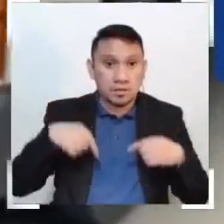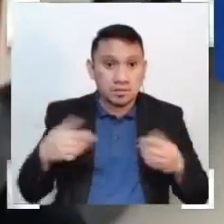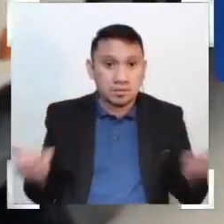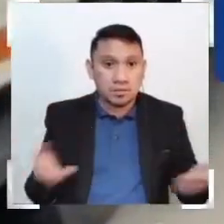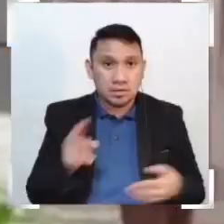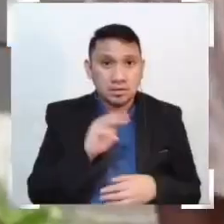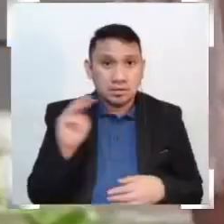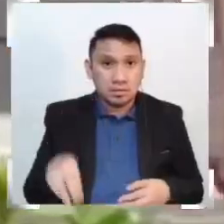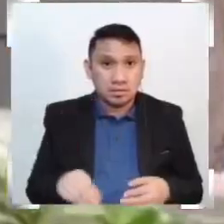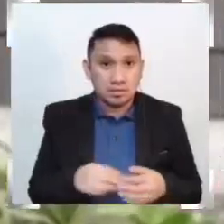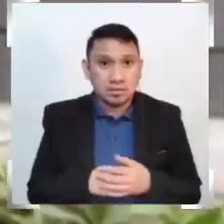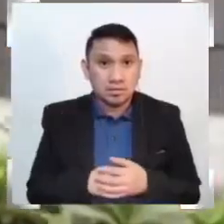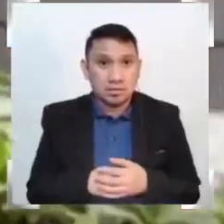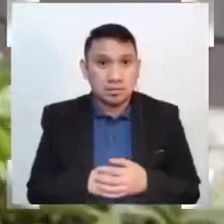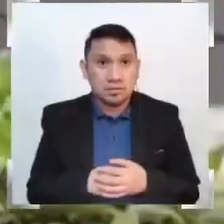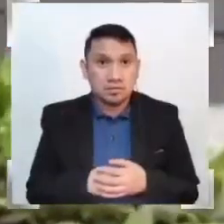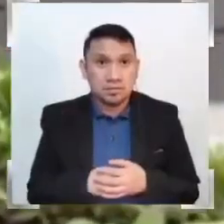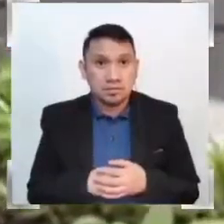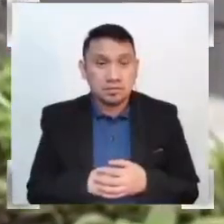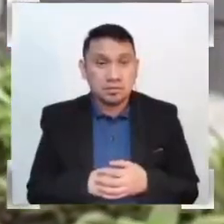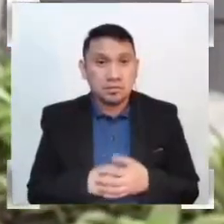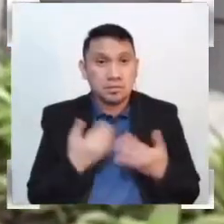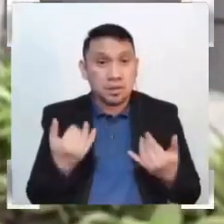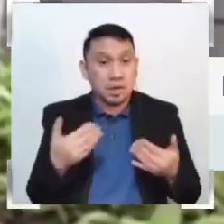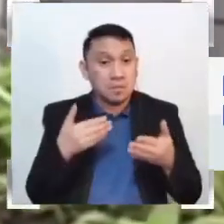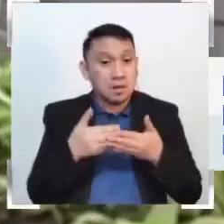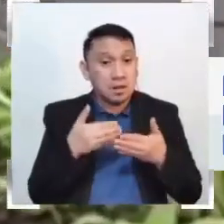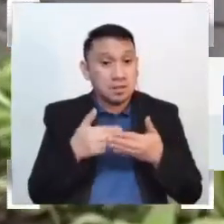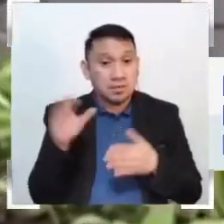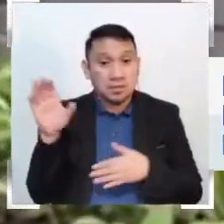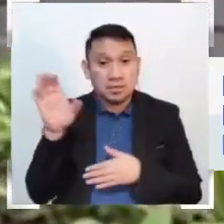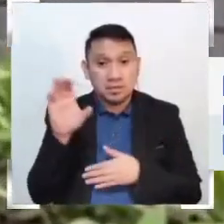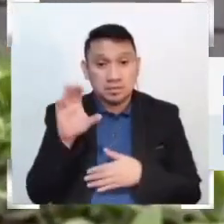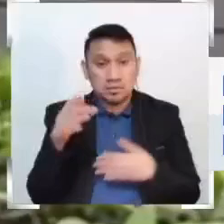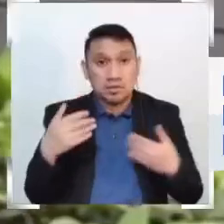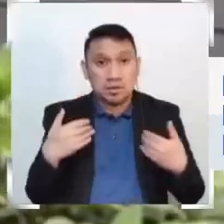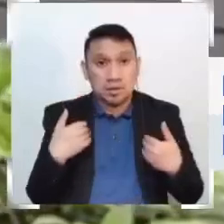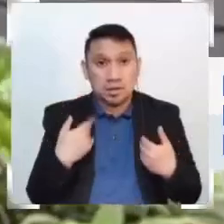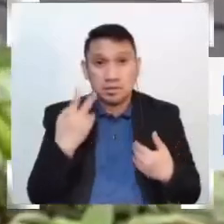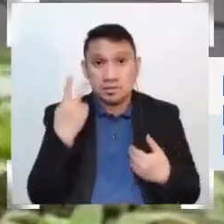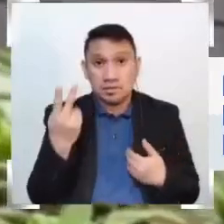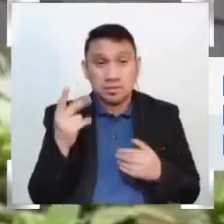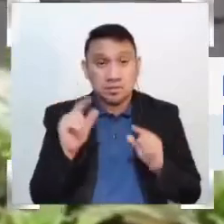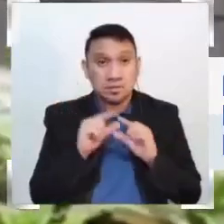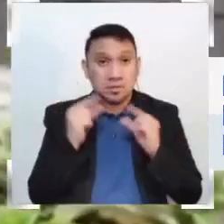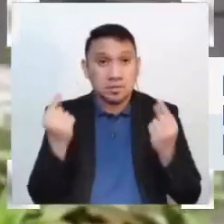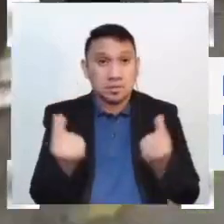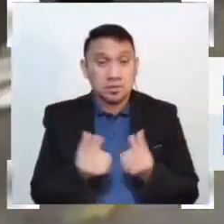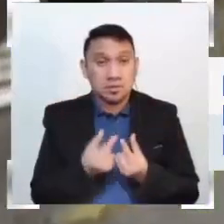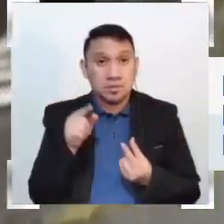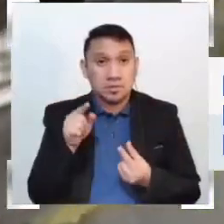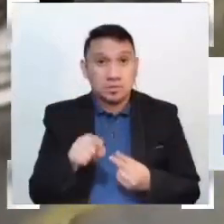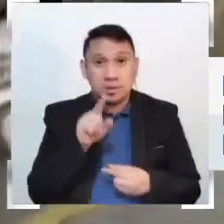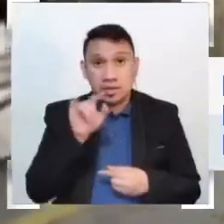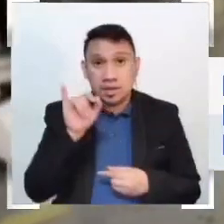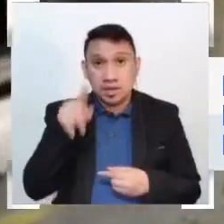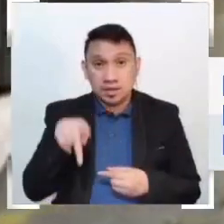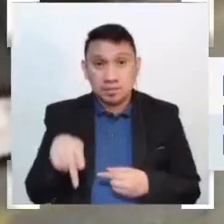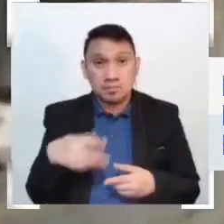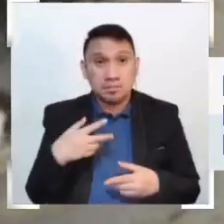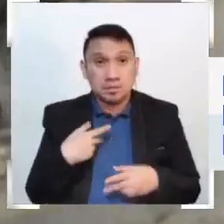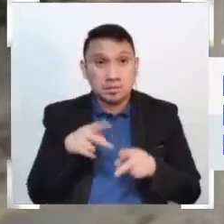Meron magtagalog. Ngayong papalapit ang Pasko, may dalawang partikular na grupo raw ng mga katutubo na tinututukan